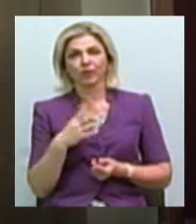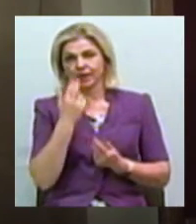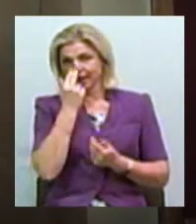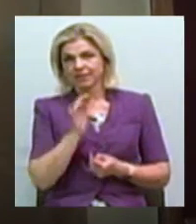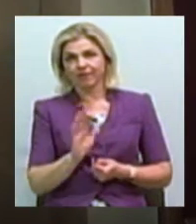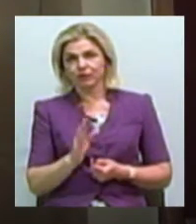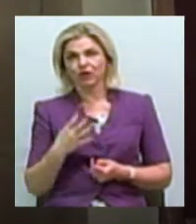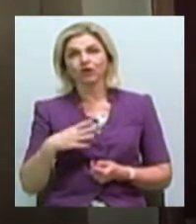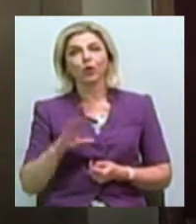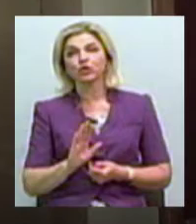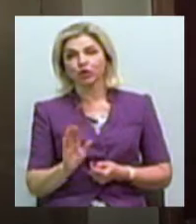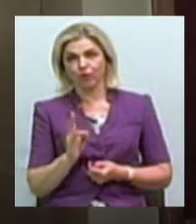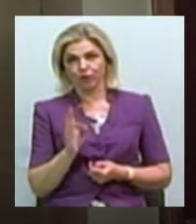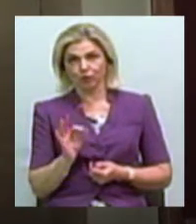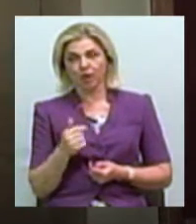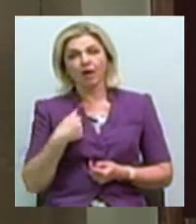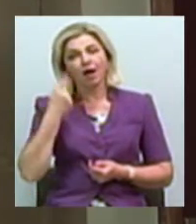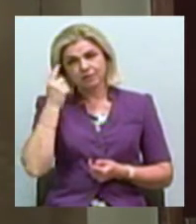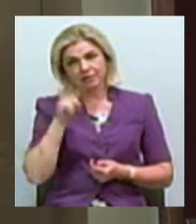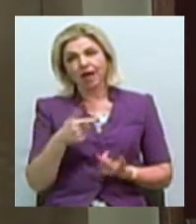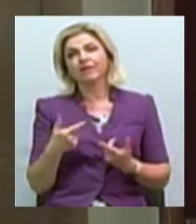незвично, неочікувано, скажімо. Я знав, що десь там